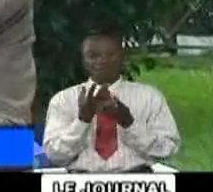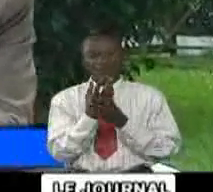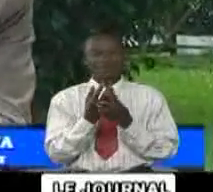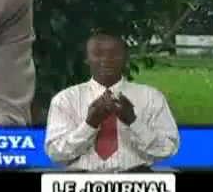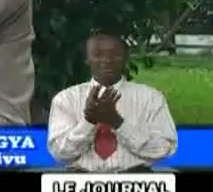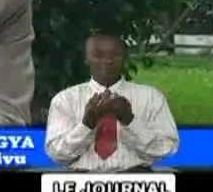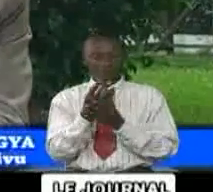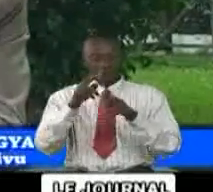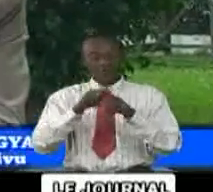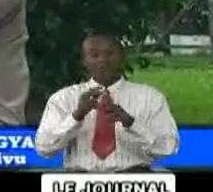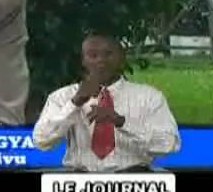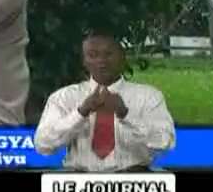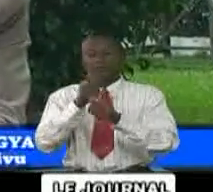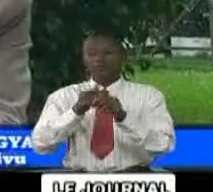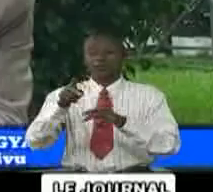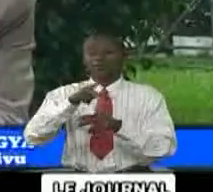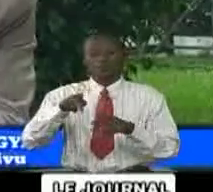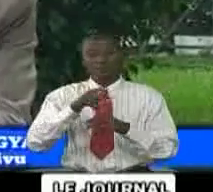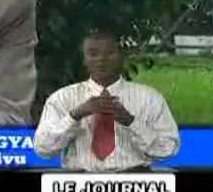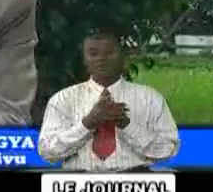province fait la passation du marché